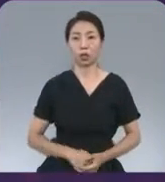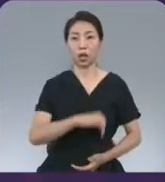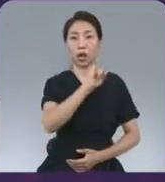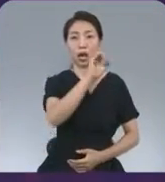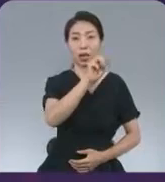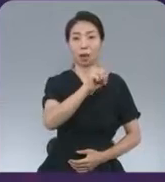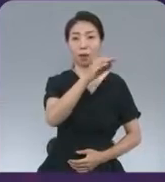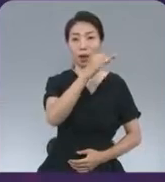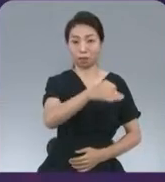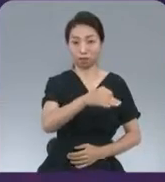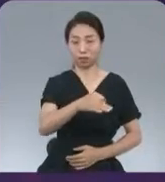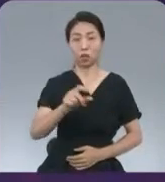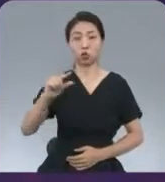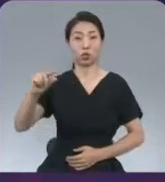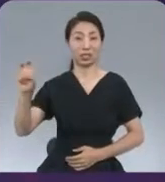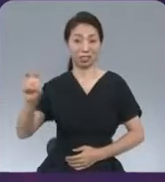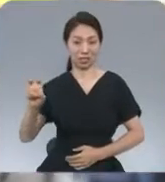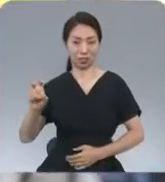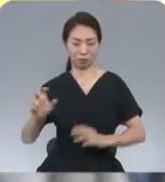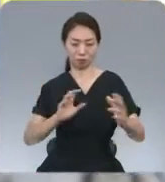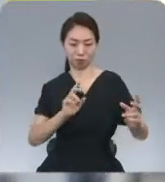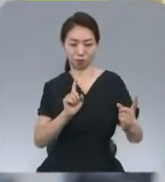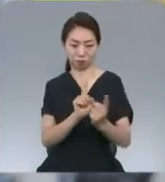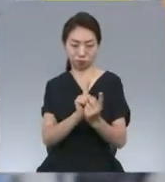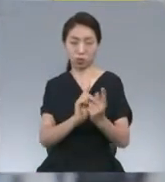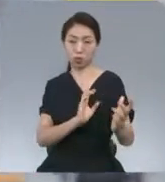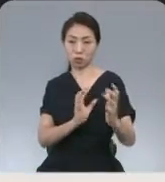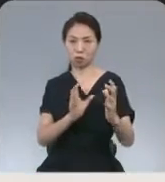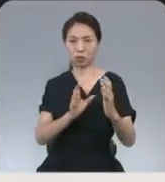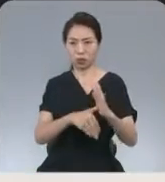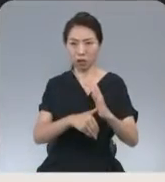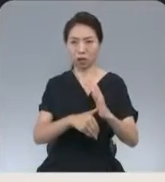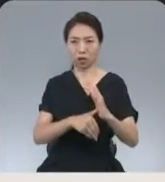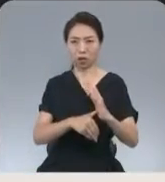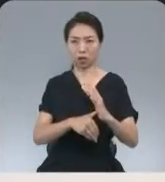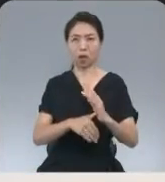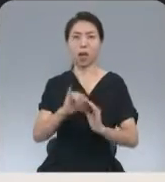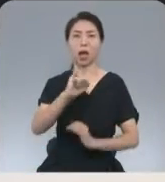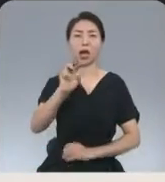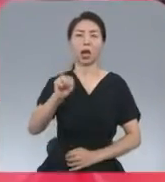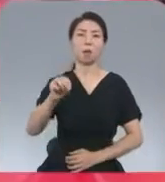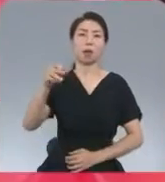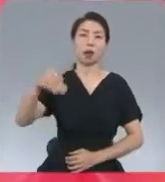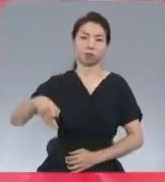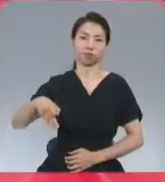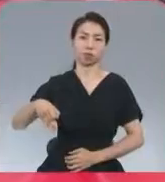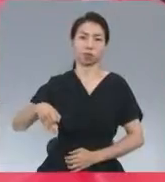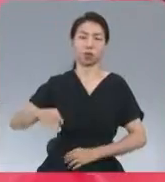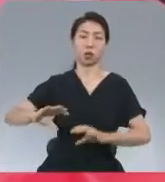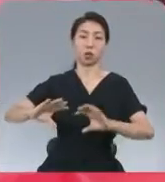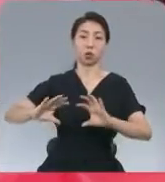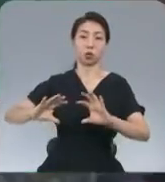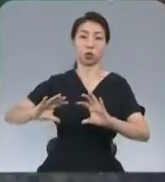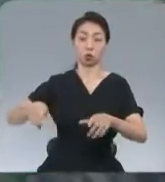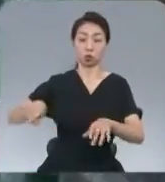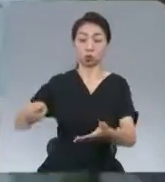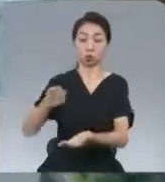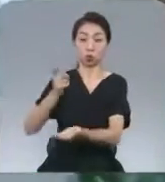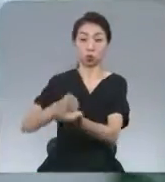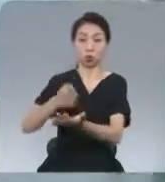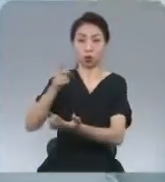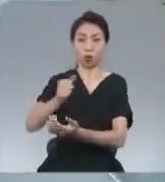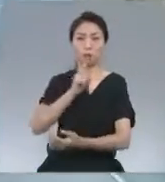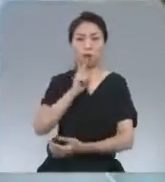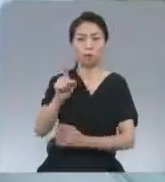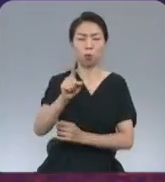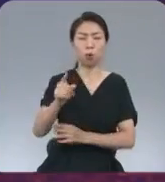предотвращения дальнейшего экономического спада нестабильности и неопределенности мировой экономики не должны ещё больше